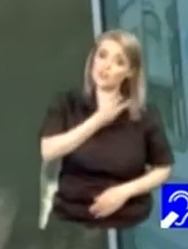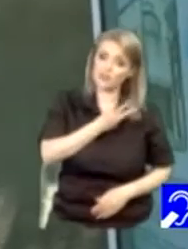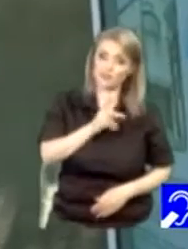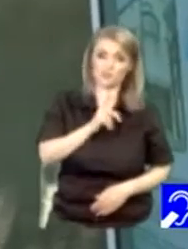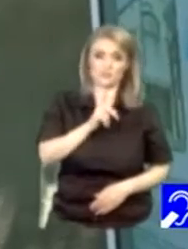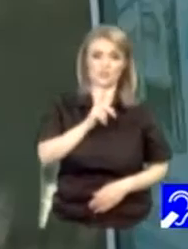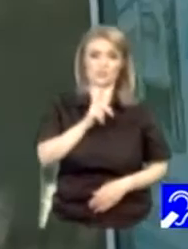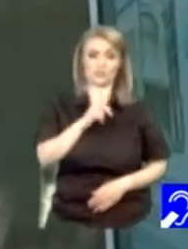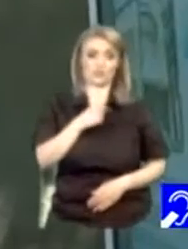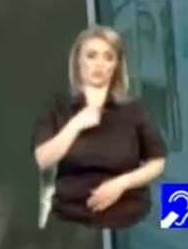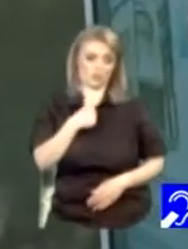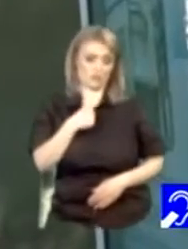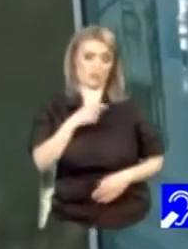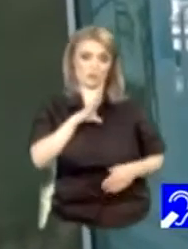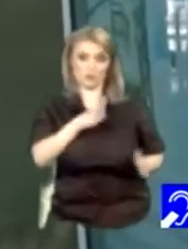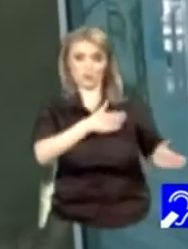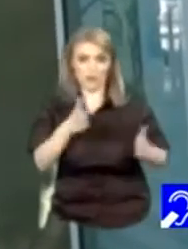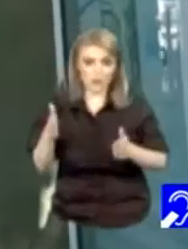să fim și noi stat de drept,